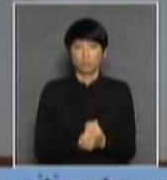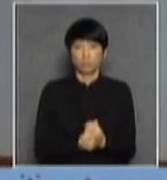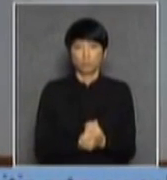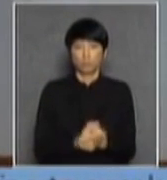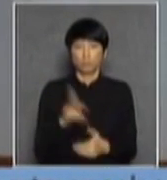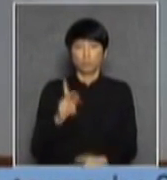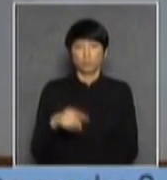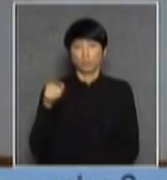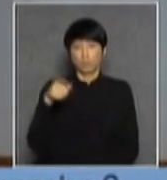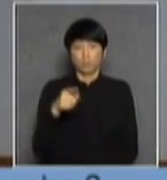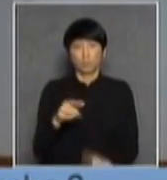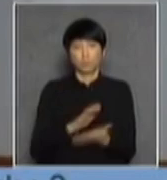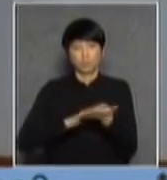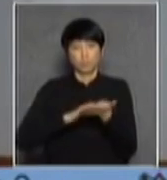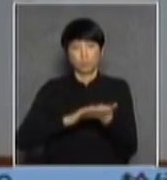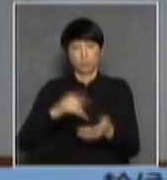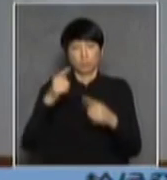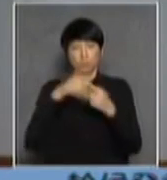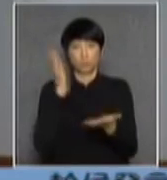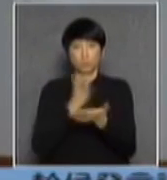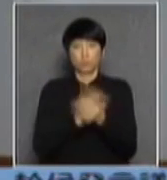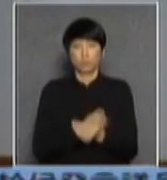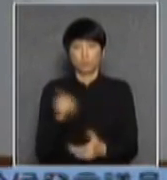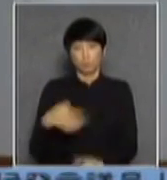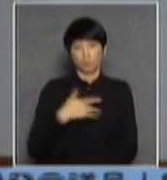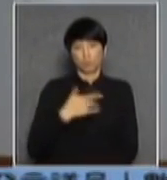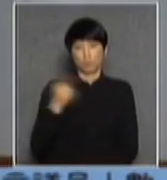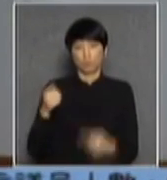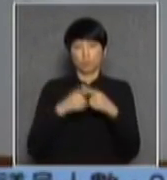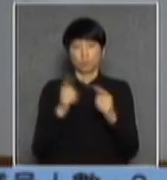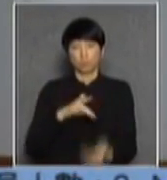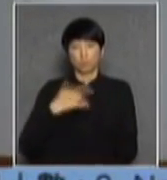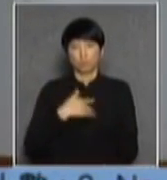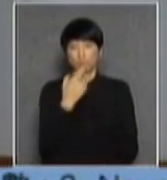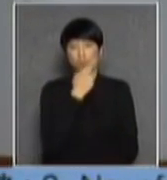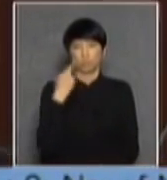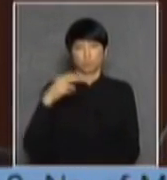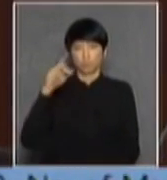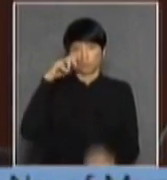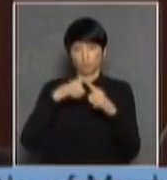懦夫曾俊華。